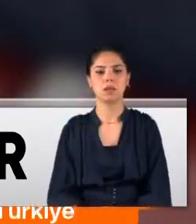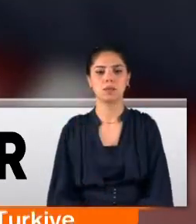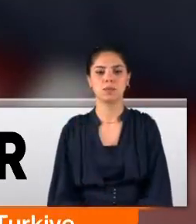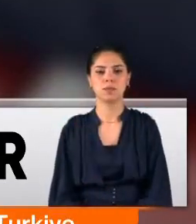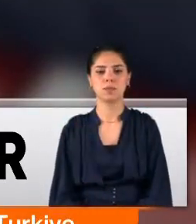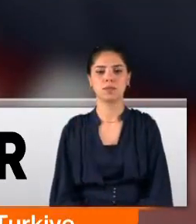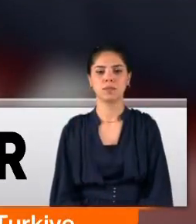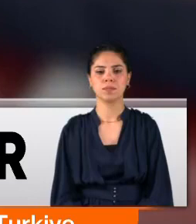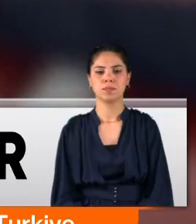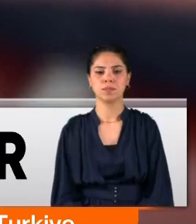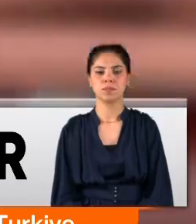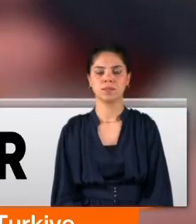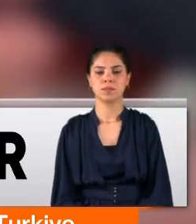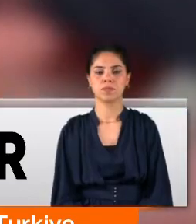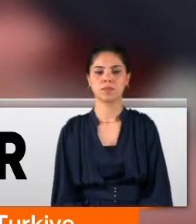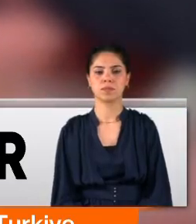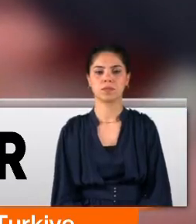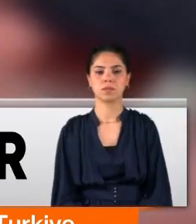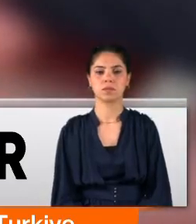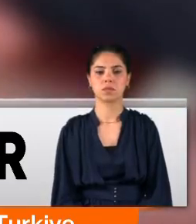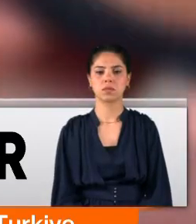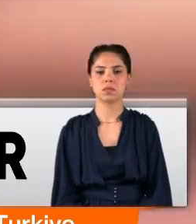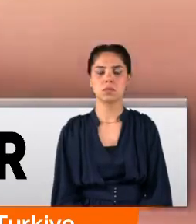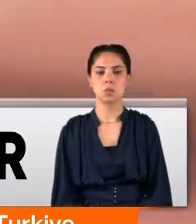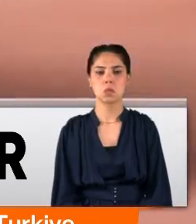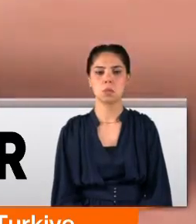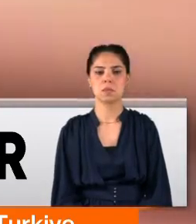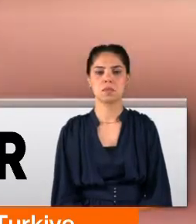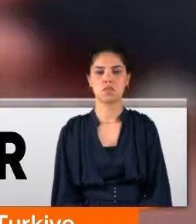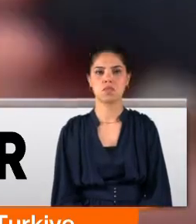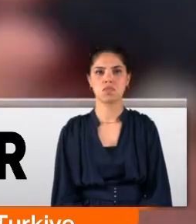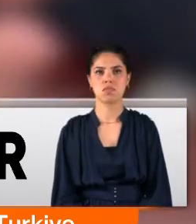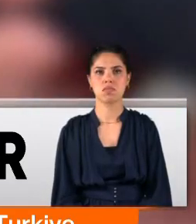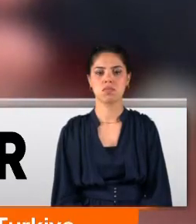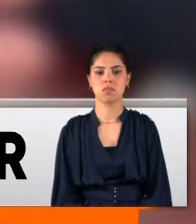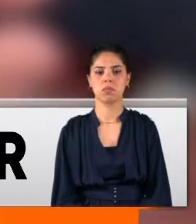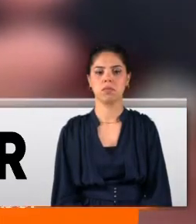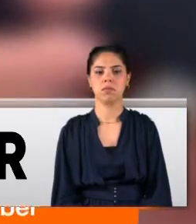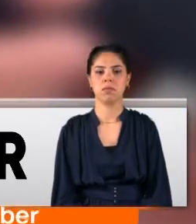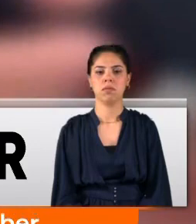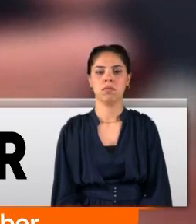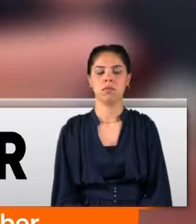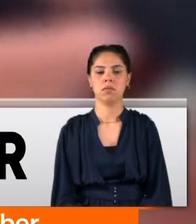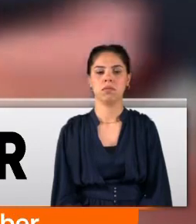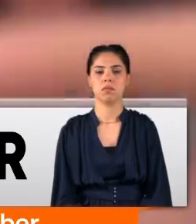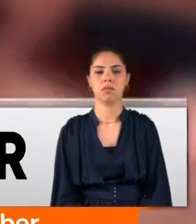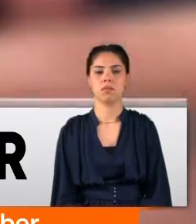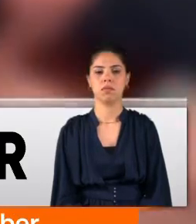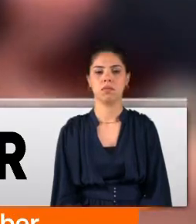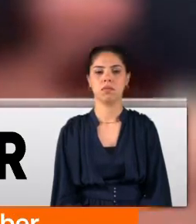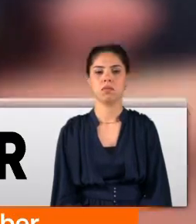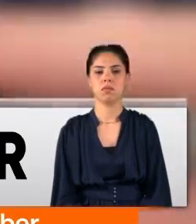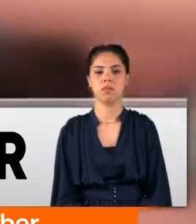tek alıyorsun, abone oluyorsun videoya, like atıyorsun, SS'ini alıyorsun videonun,